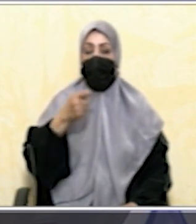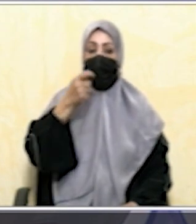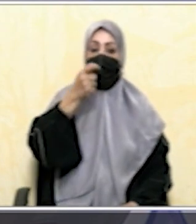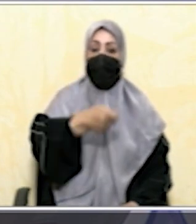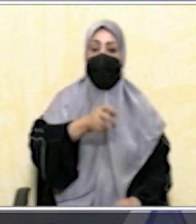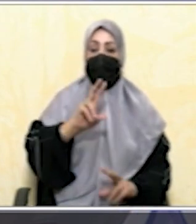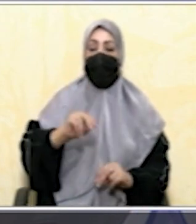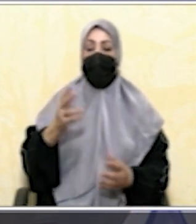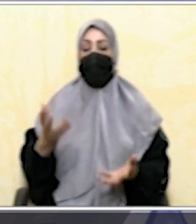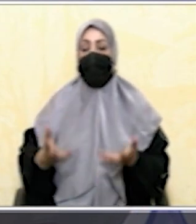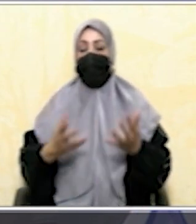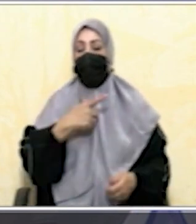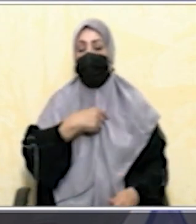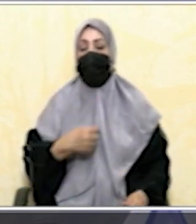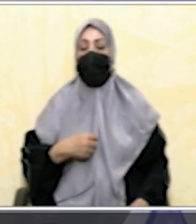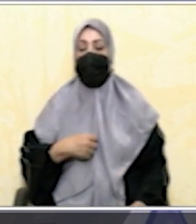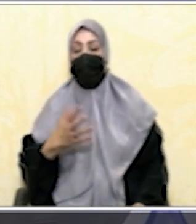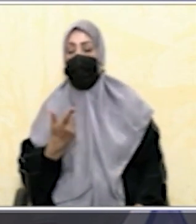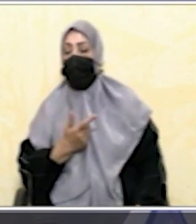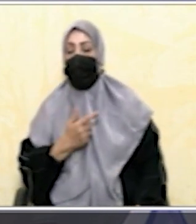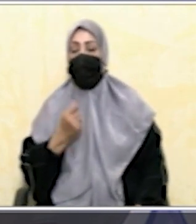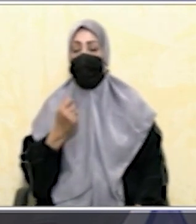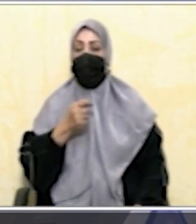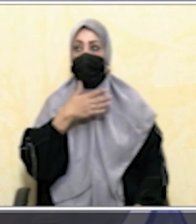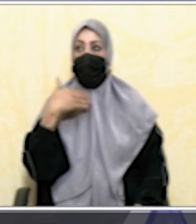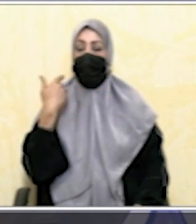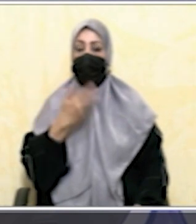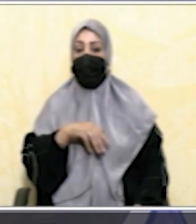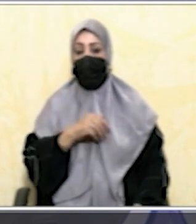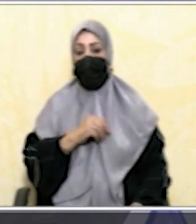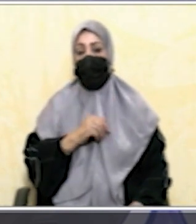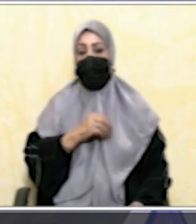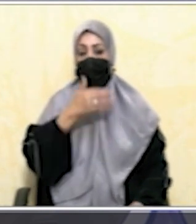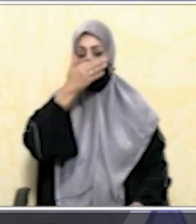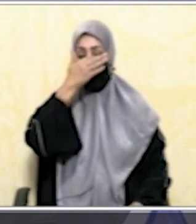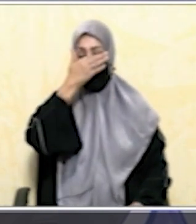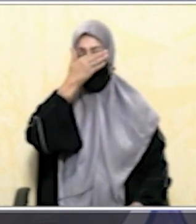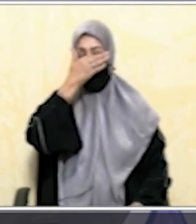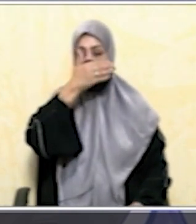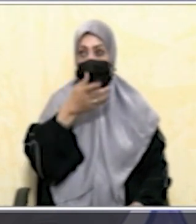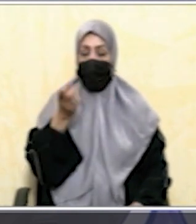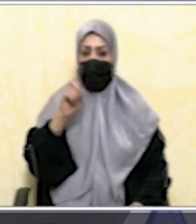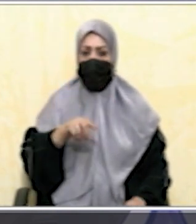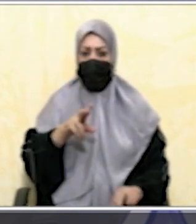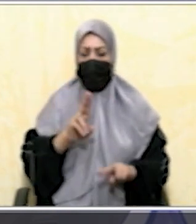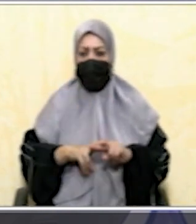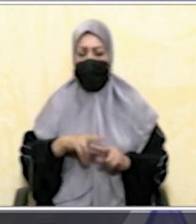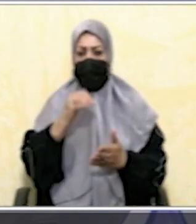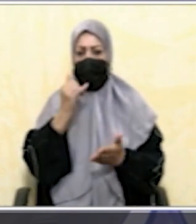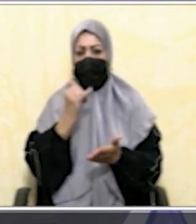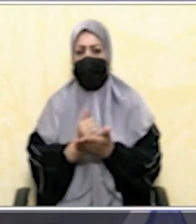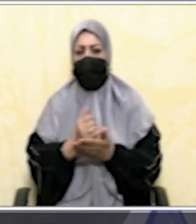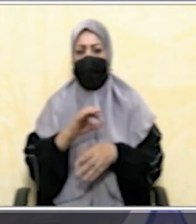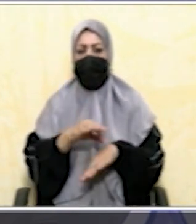يعني ينبغي للناس ان ينتبهوا الى هذا الامر حتى مثلا مرات يتوفى الزوج